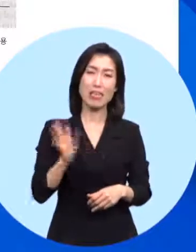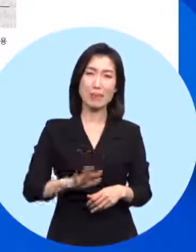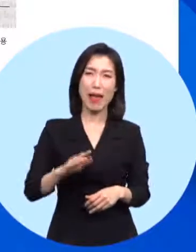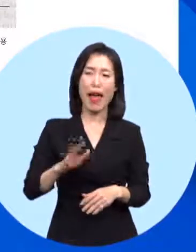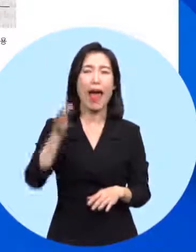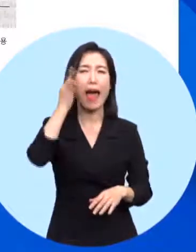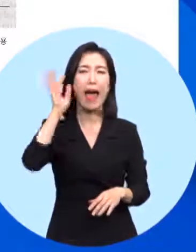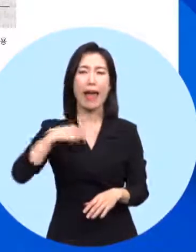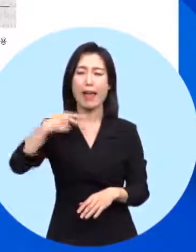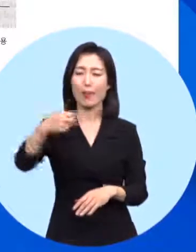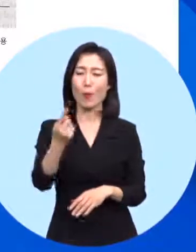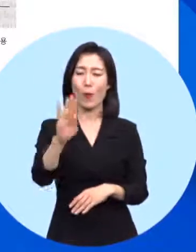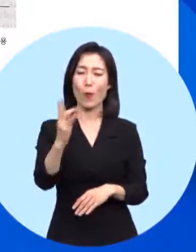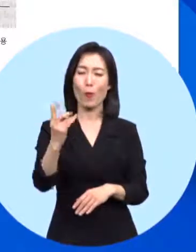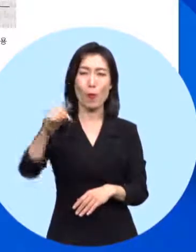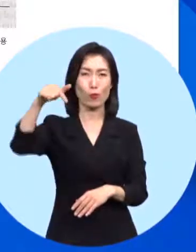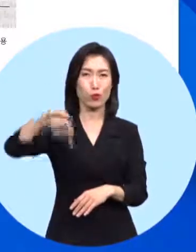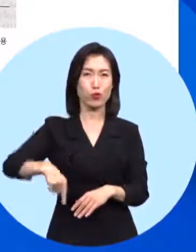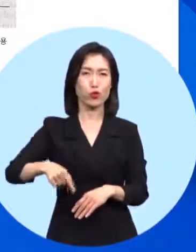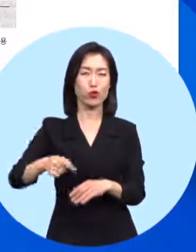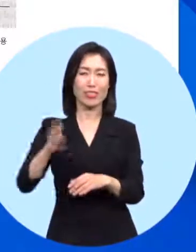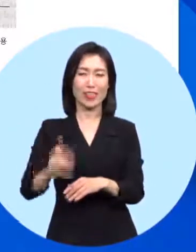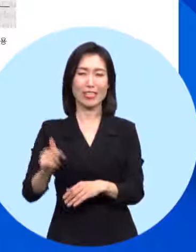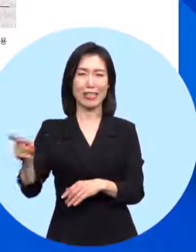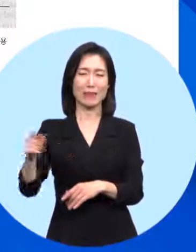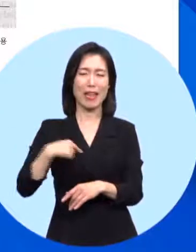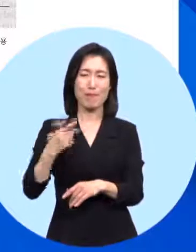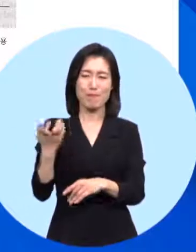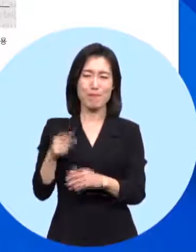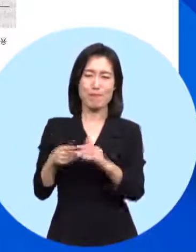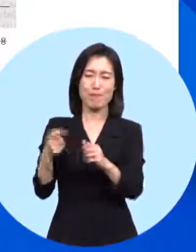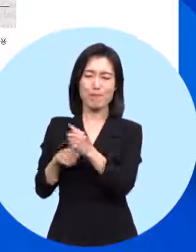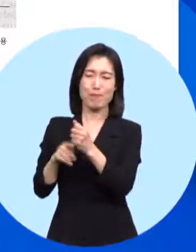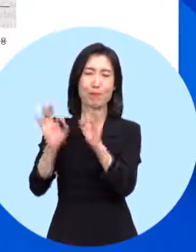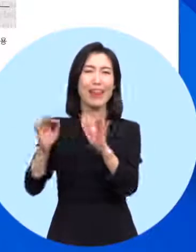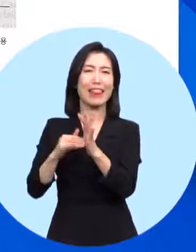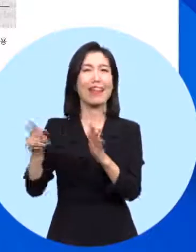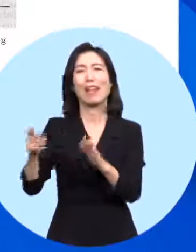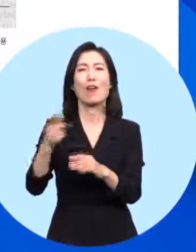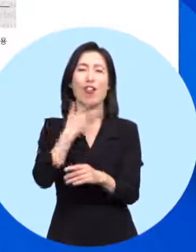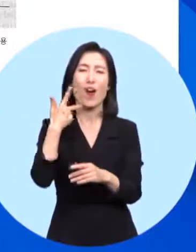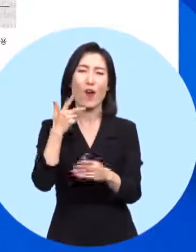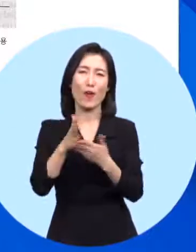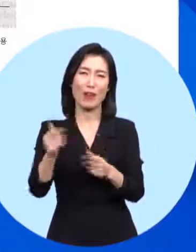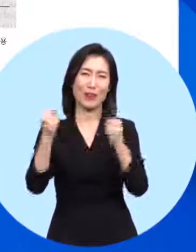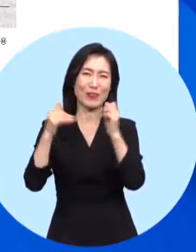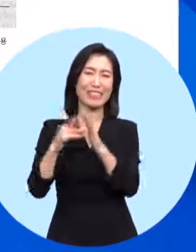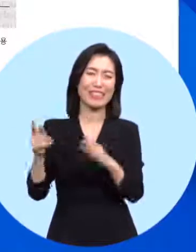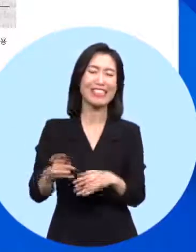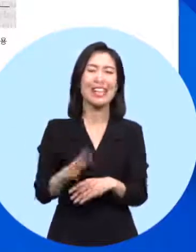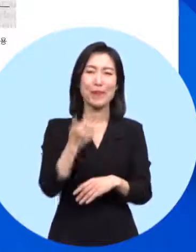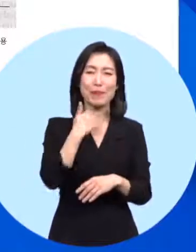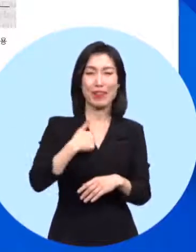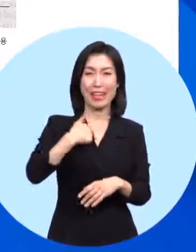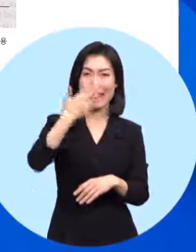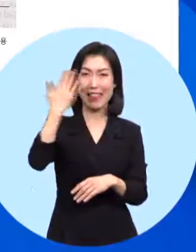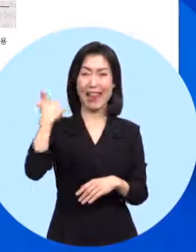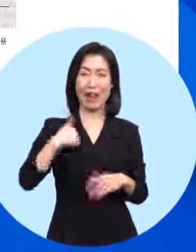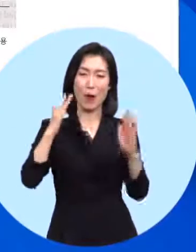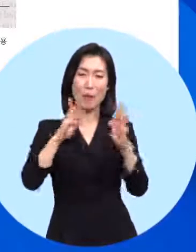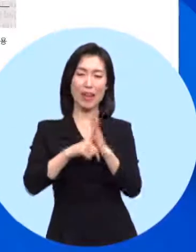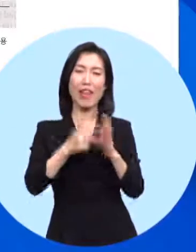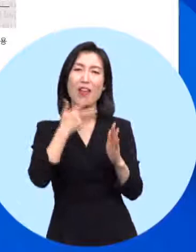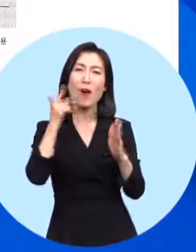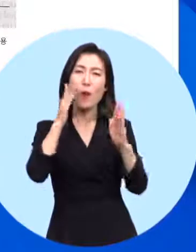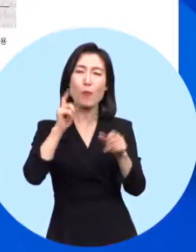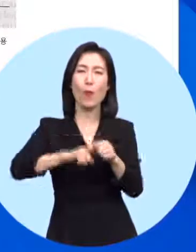파악을 했거든요. 저분이 영문과 출신이에요. 저희 때는요 영어를 이런 타임지를 했어요.